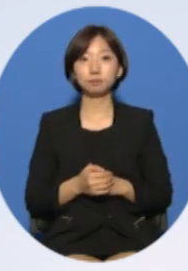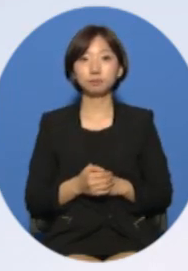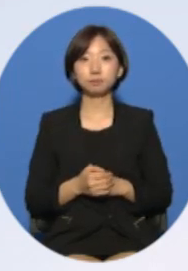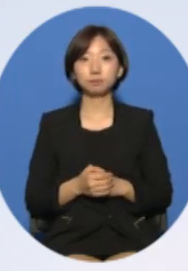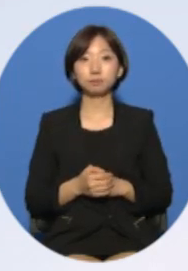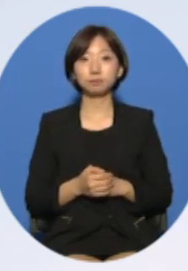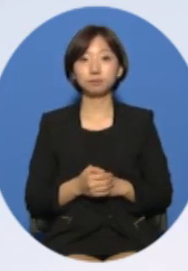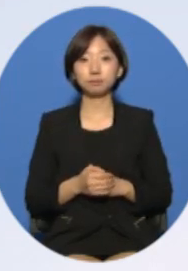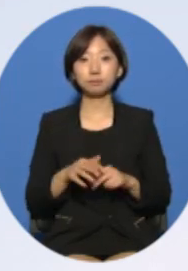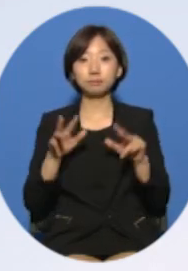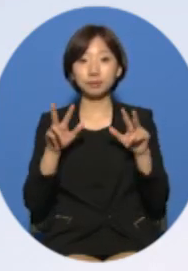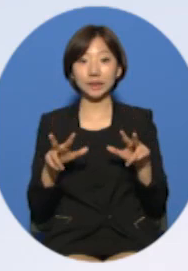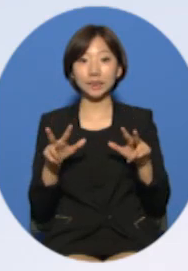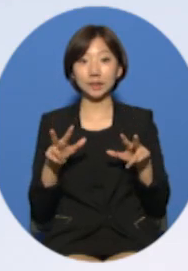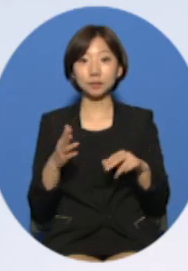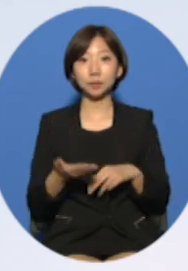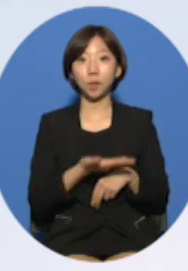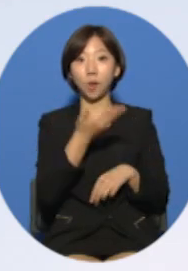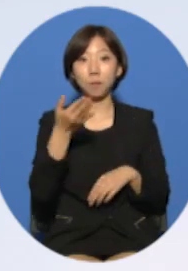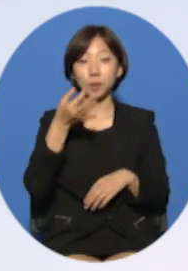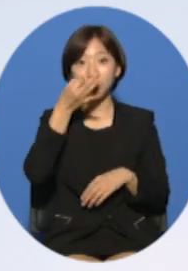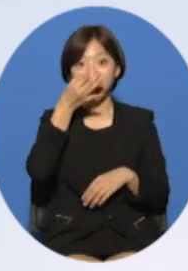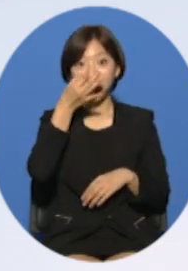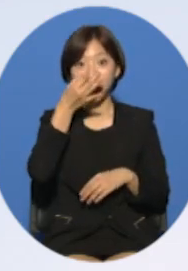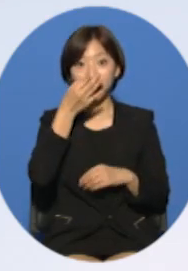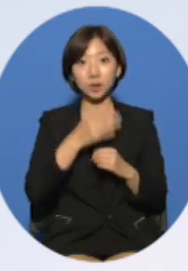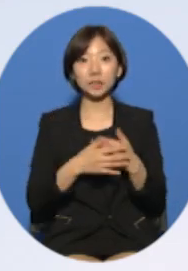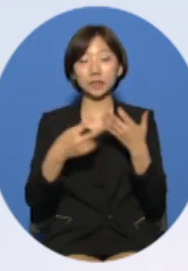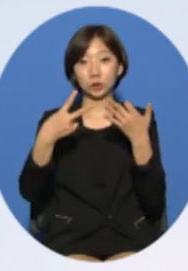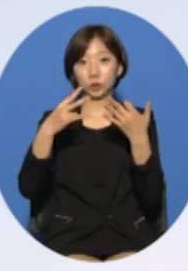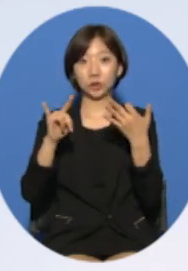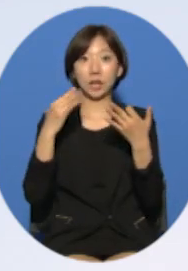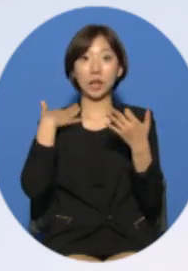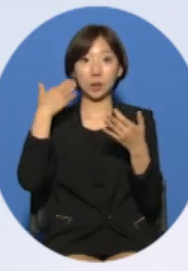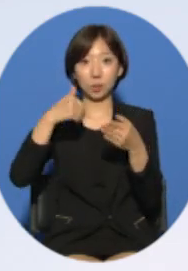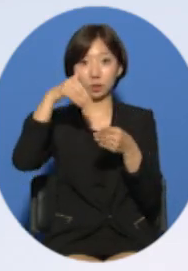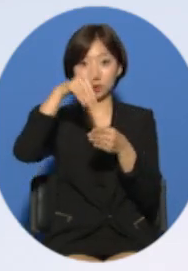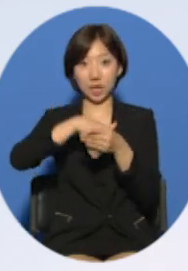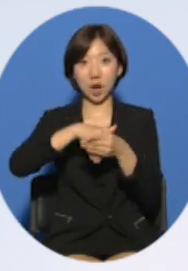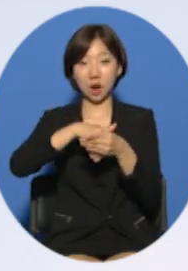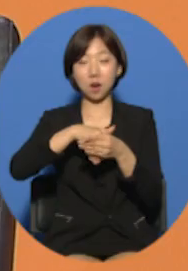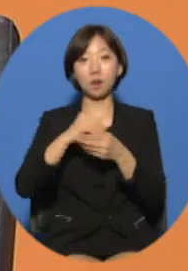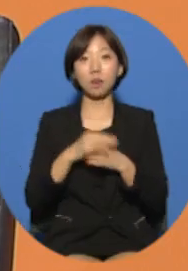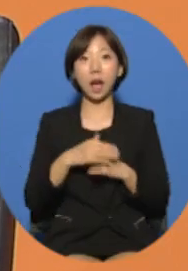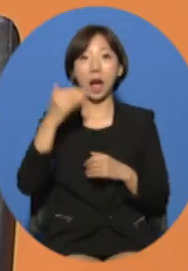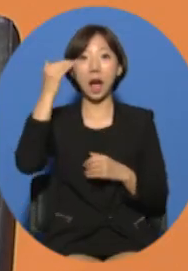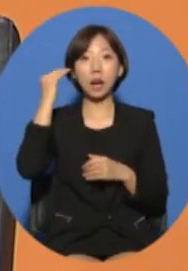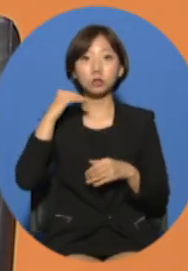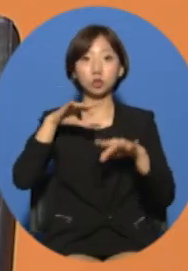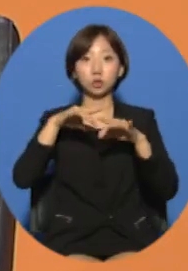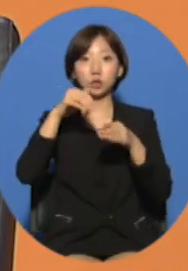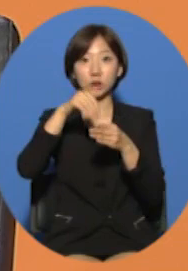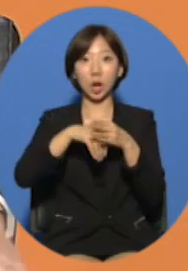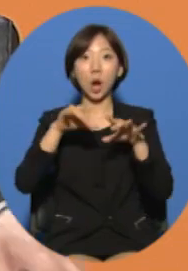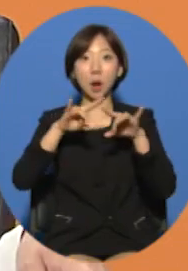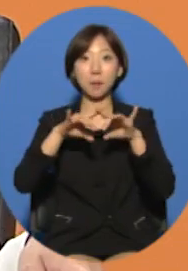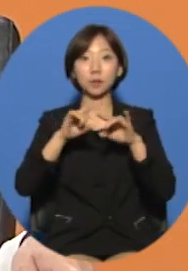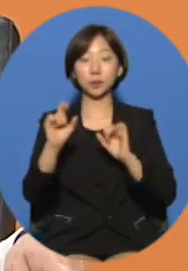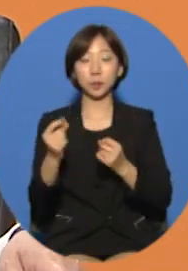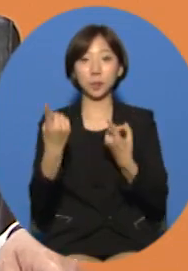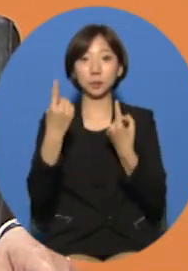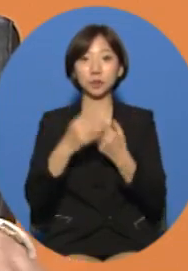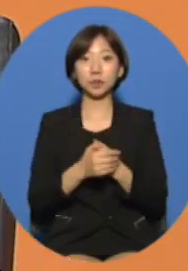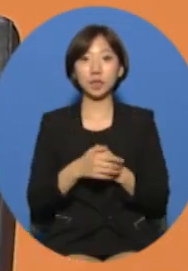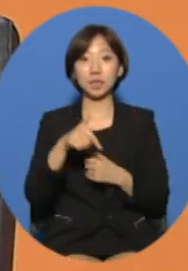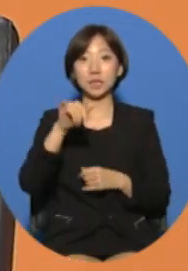지금 현재 TV로 만나보고 있는 제19대 대통령 선거 투개표 생방송. 오늘은 한국선거방송과 함께 하시면 되겠습니다.